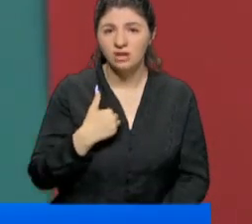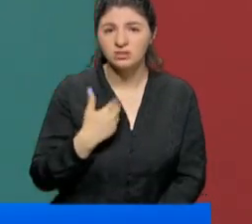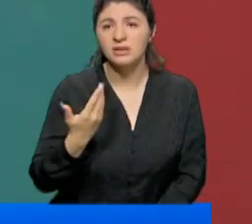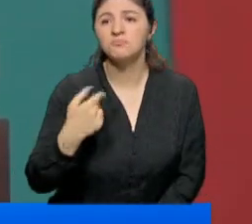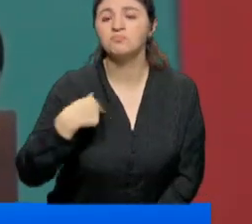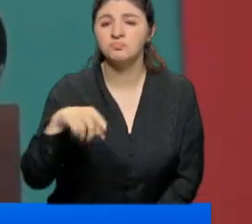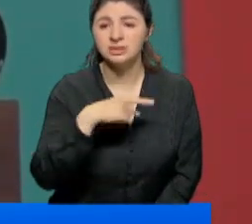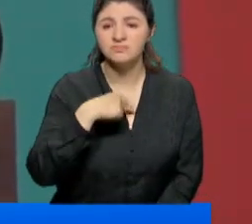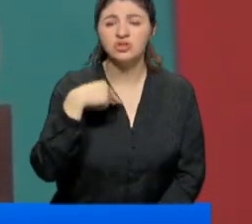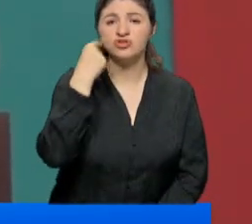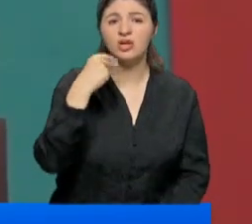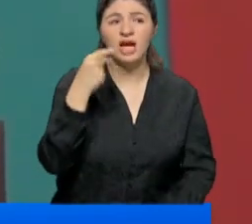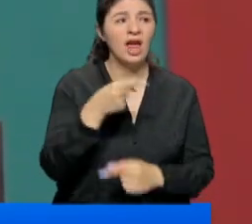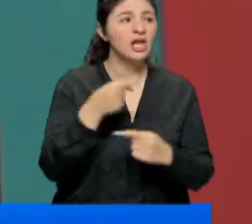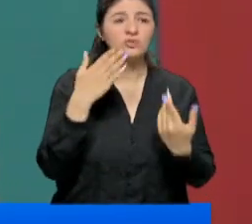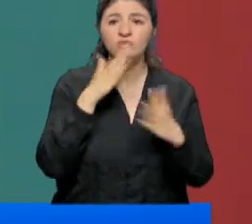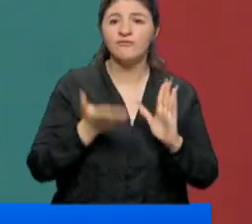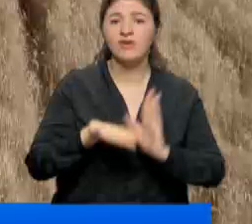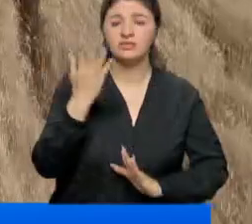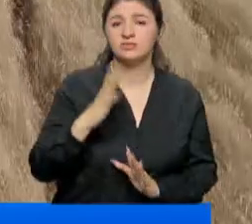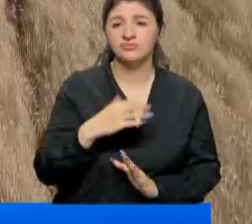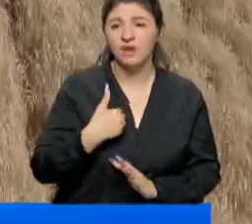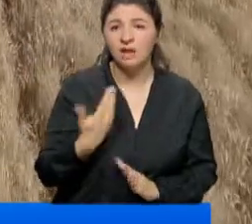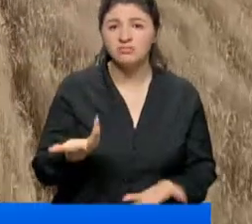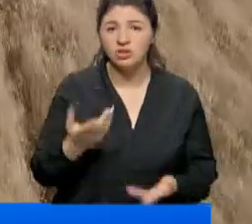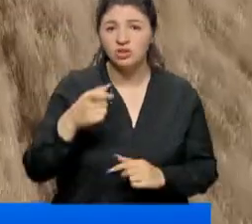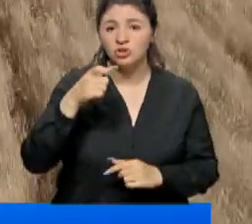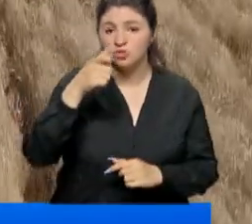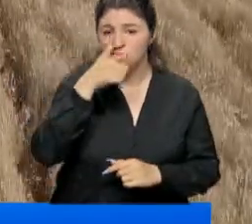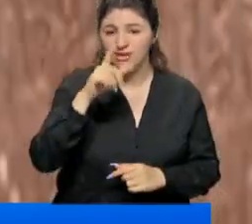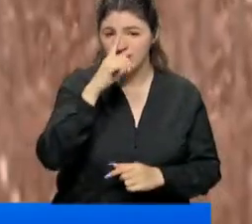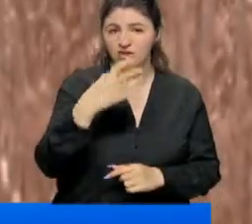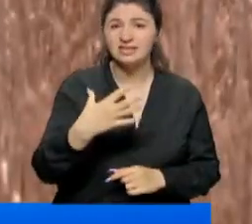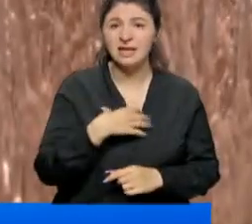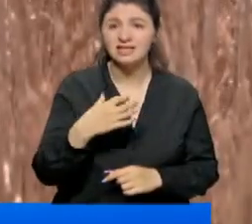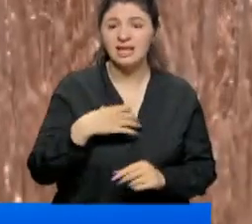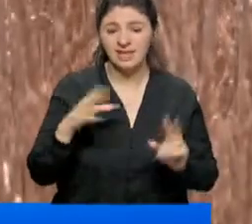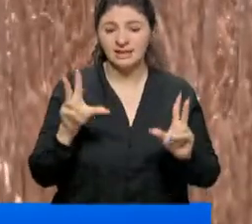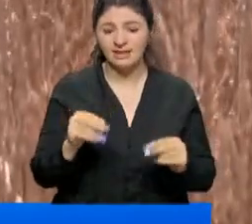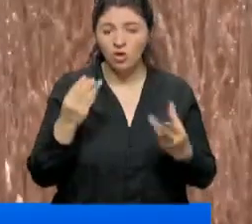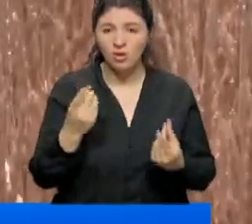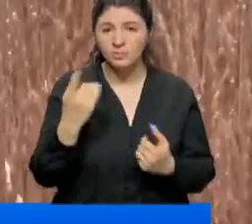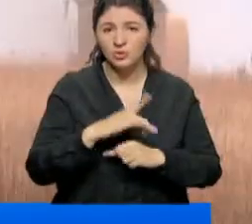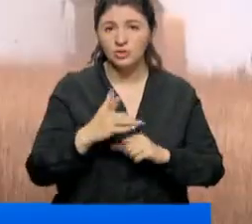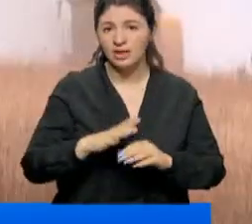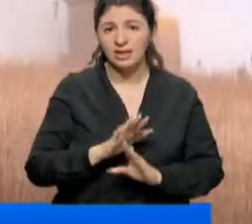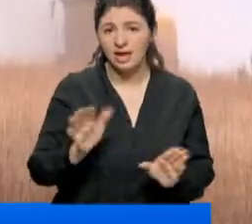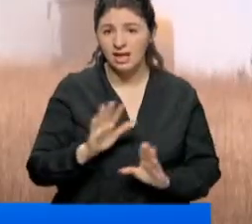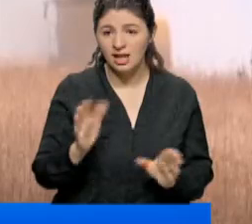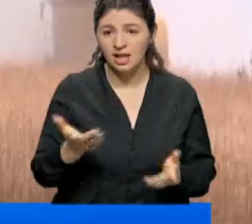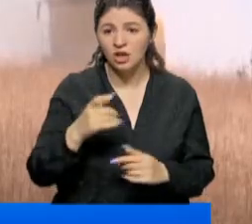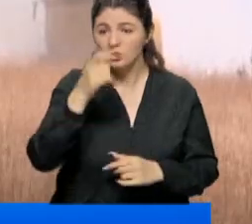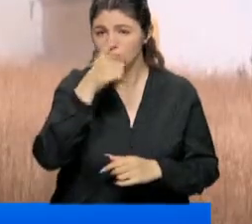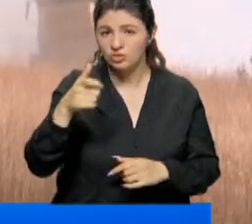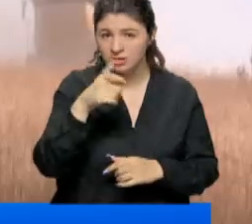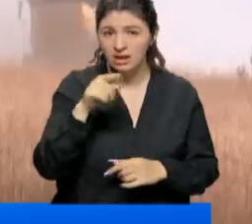Bizim şeker yoksanız yok Azam'ın Türkiye sadece kendi kendine yeter bir ülke değil